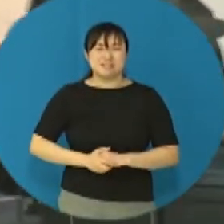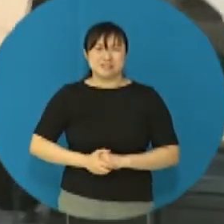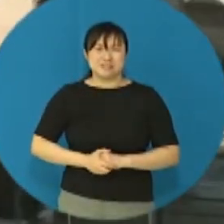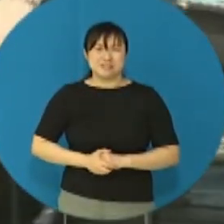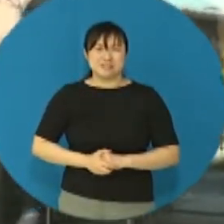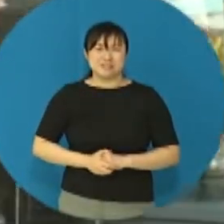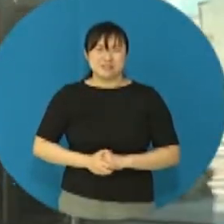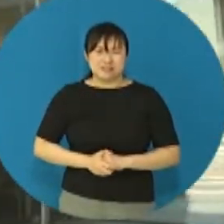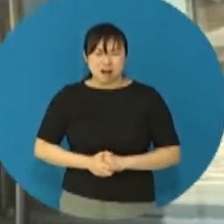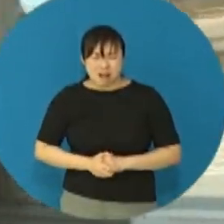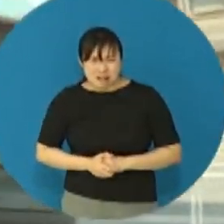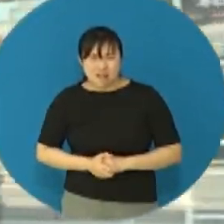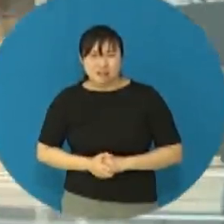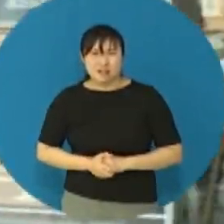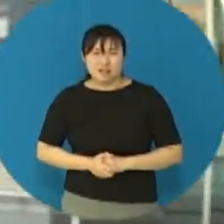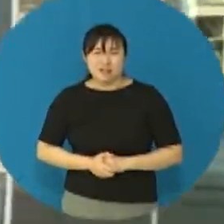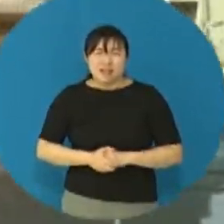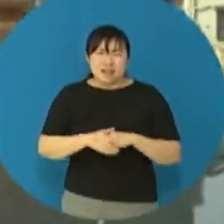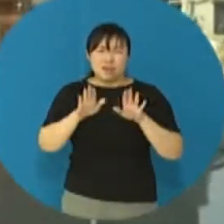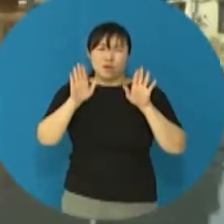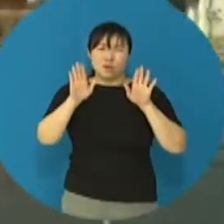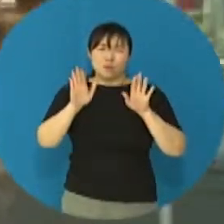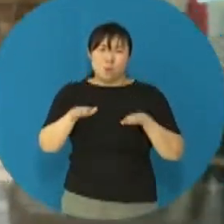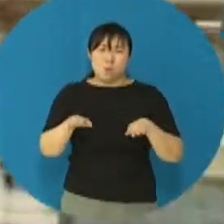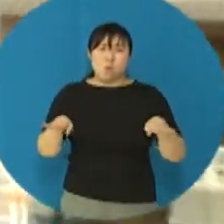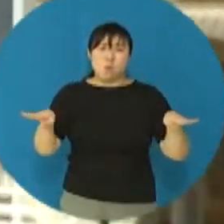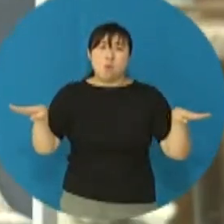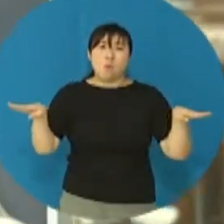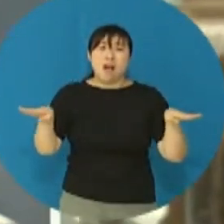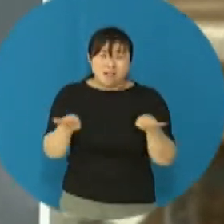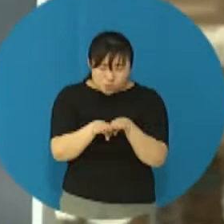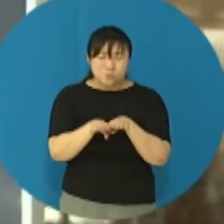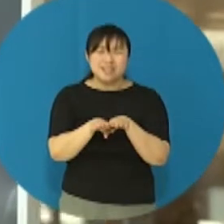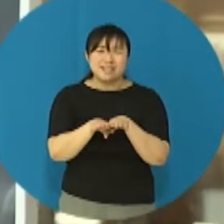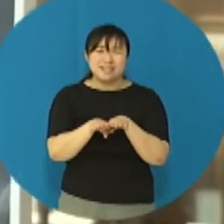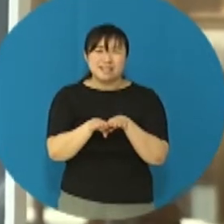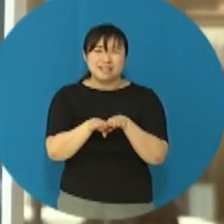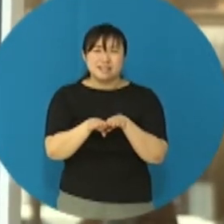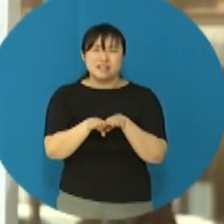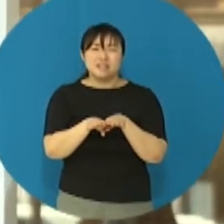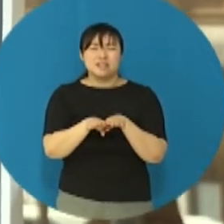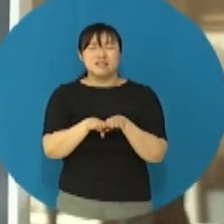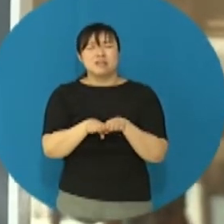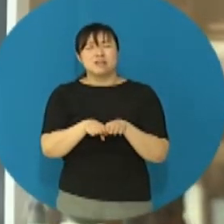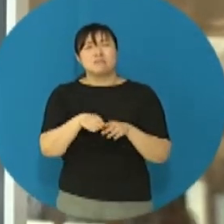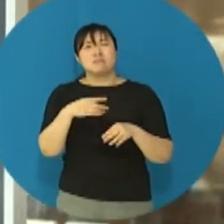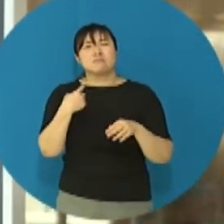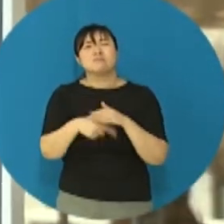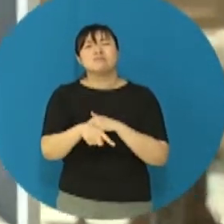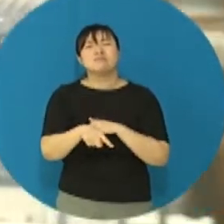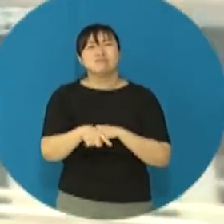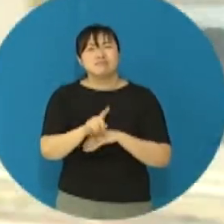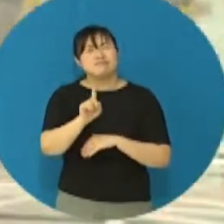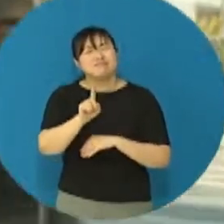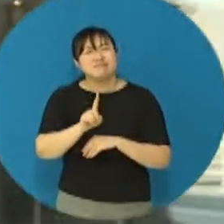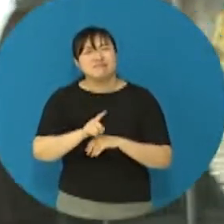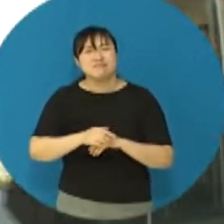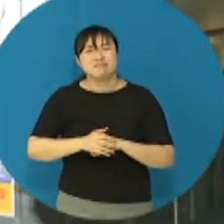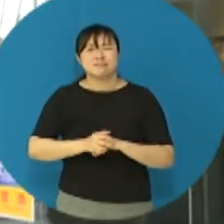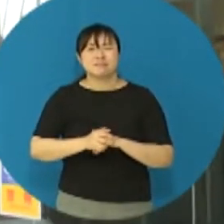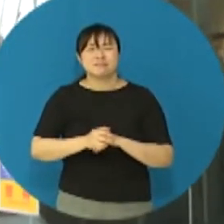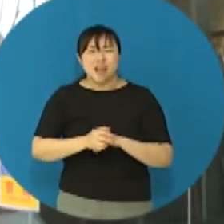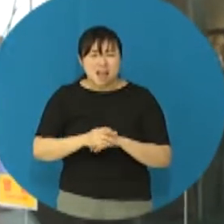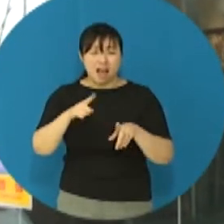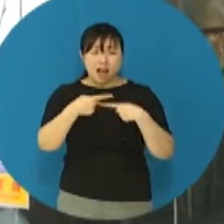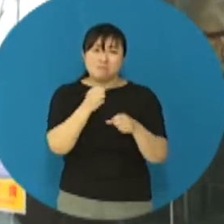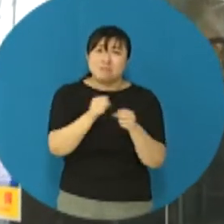え？本日は休館日です？嘘。じゃあ